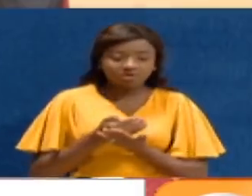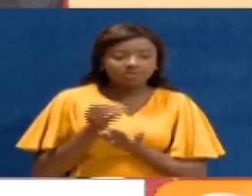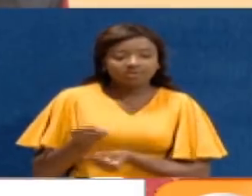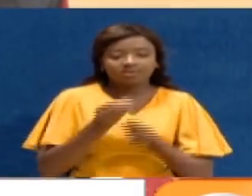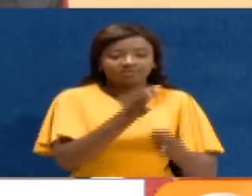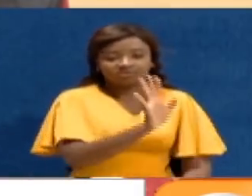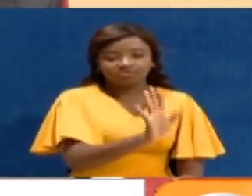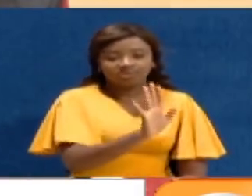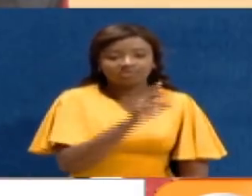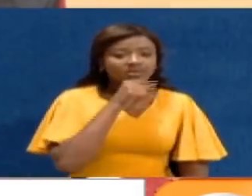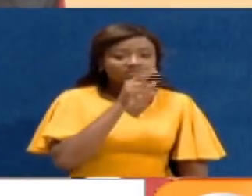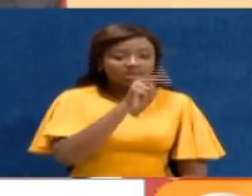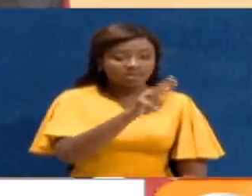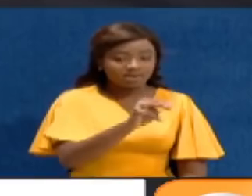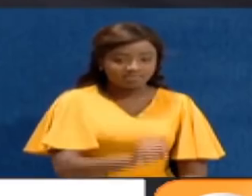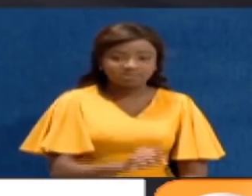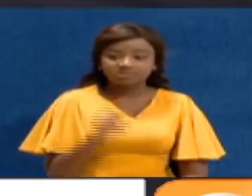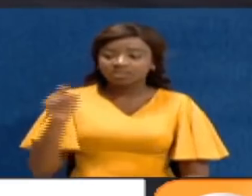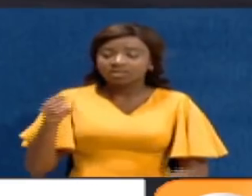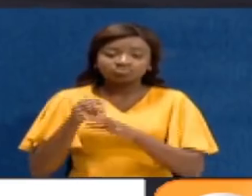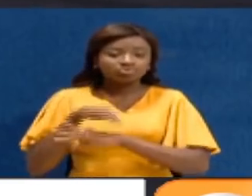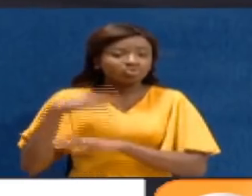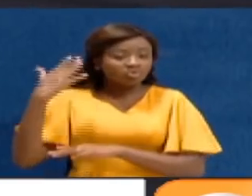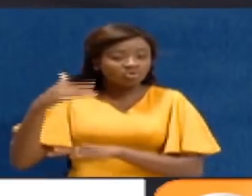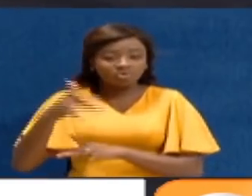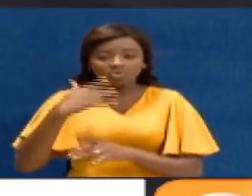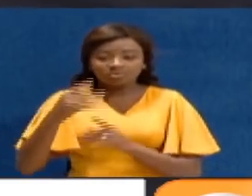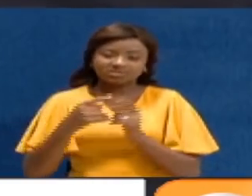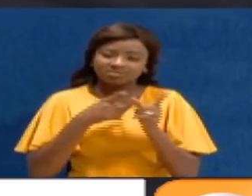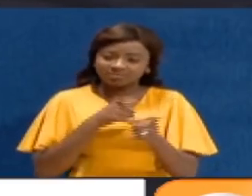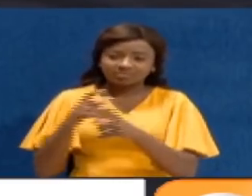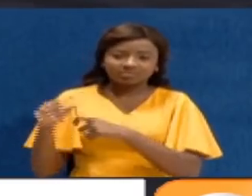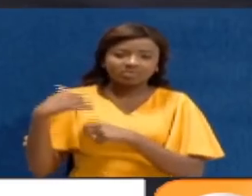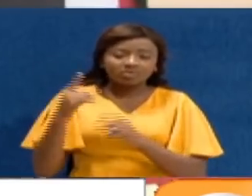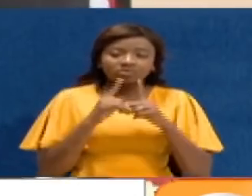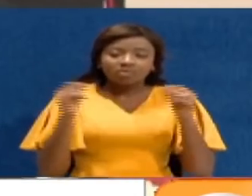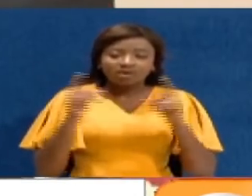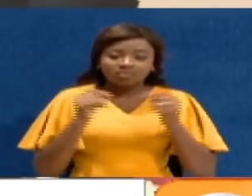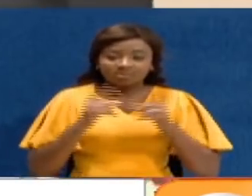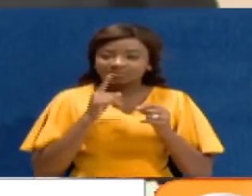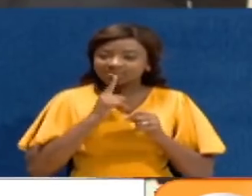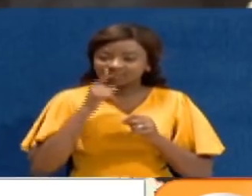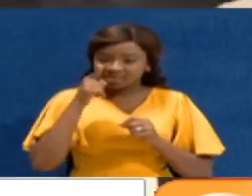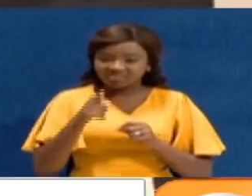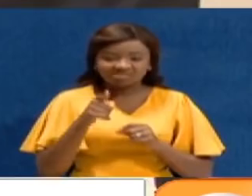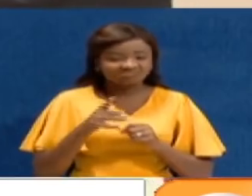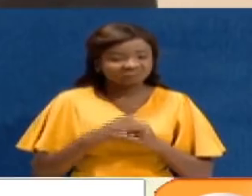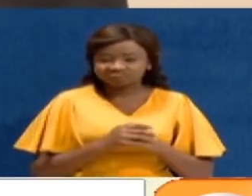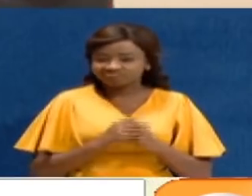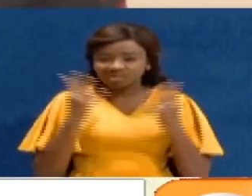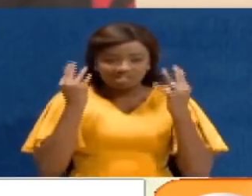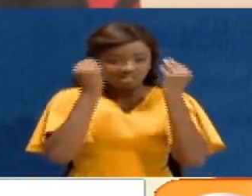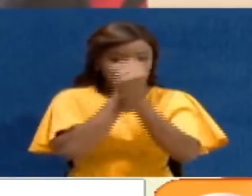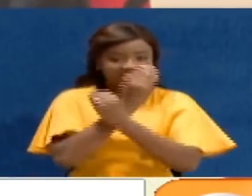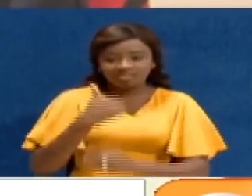iliyoibua migongano na cheche za maneno. Sonko mara nyingi akinukuliwa akisema kuwa alichezwa shere na